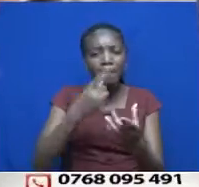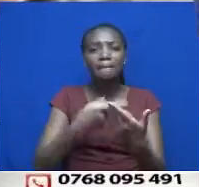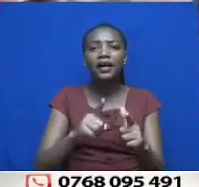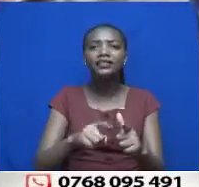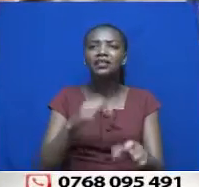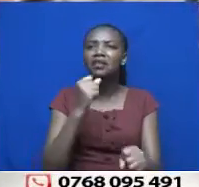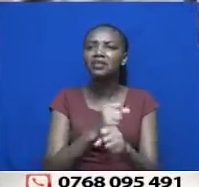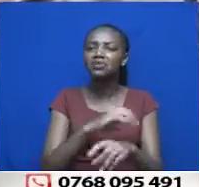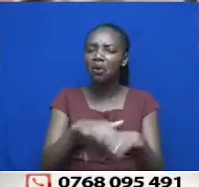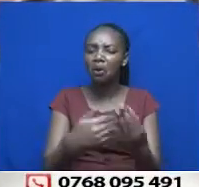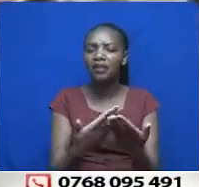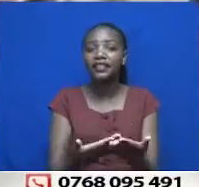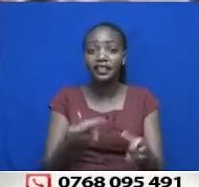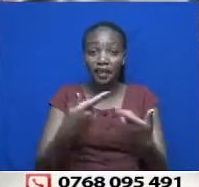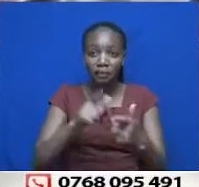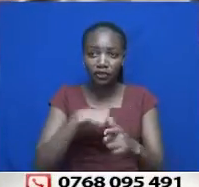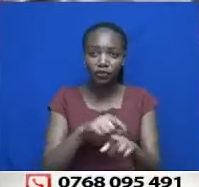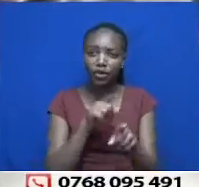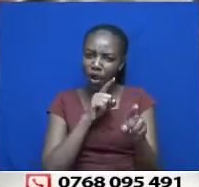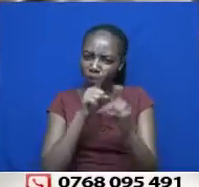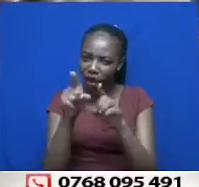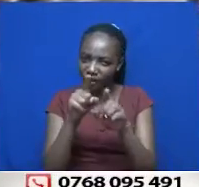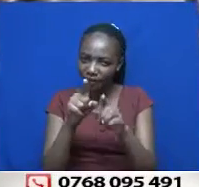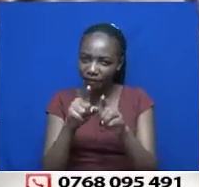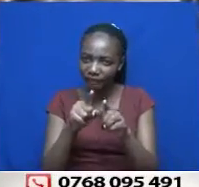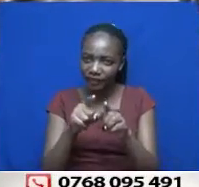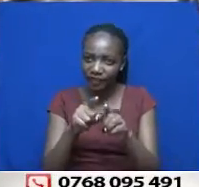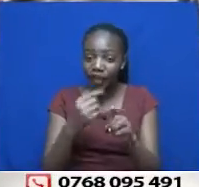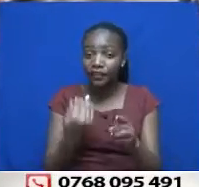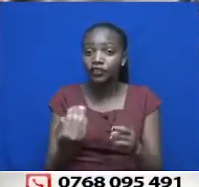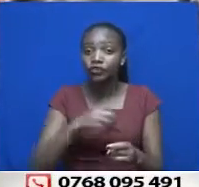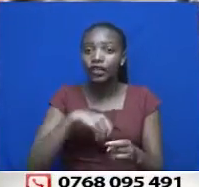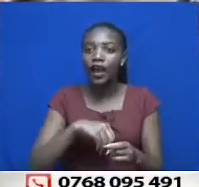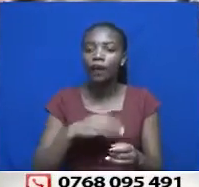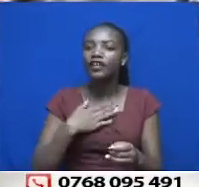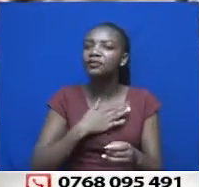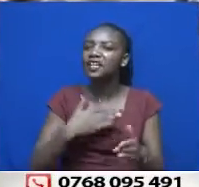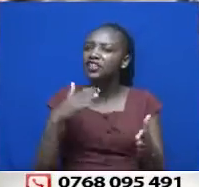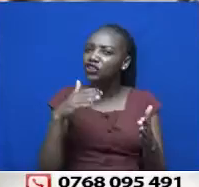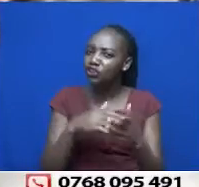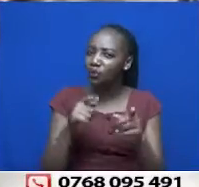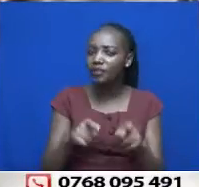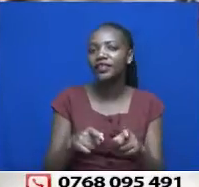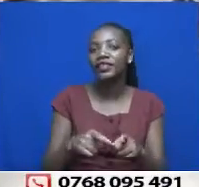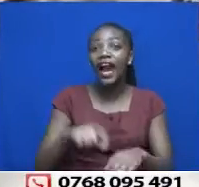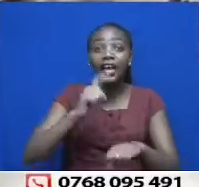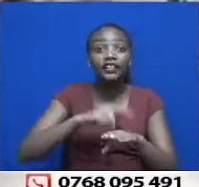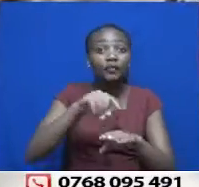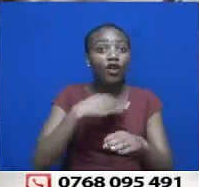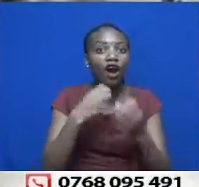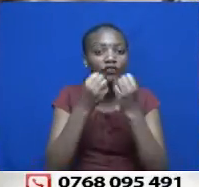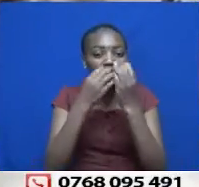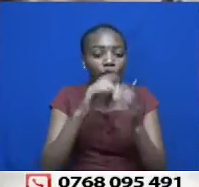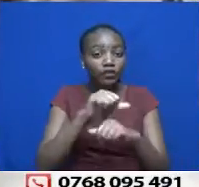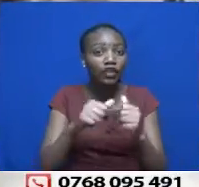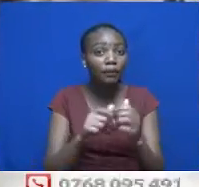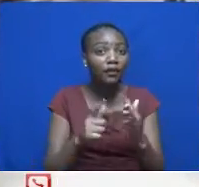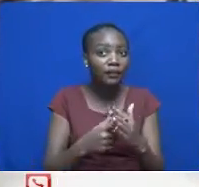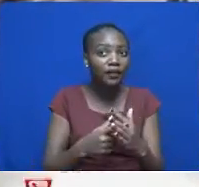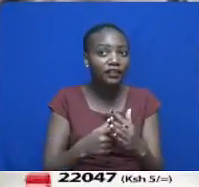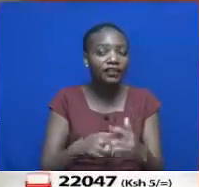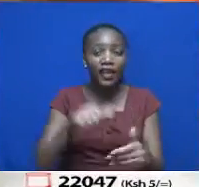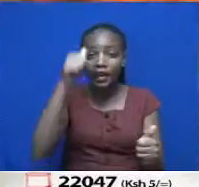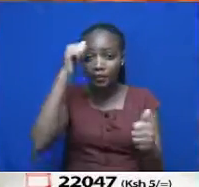patapotea. So tunatoa onyo kwa watoto wetu pia wasijihusishe, na mtu akipata habari yoyote kuhusiana na hizi machines, wajue bado zimepigwa marufuku na